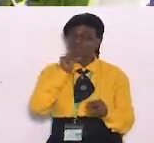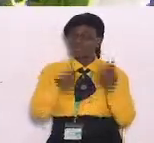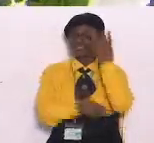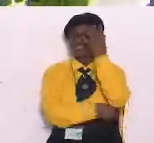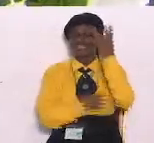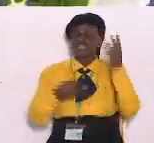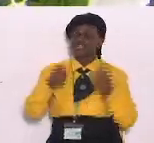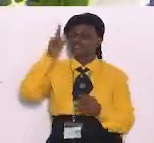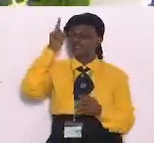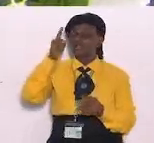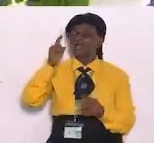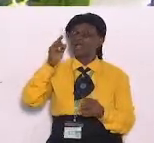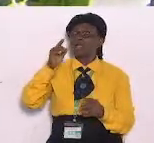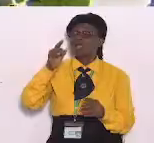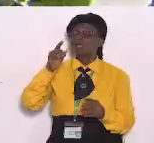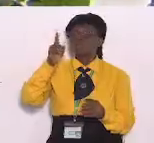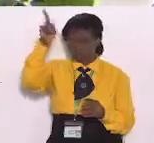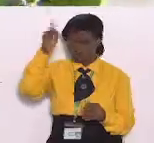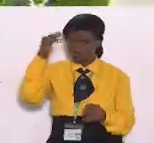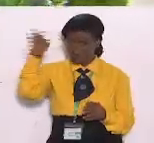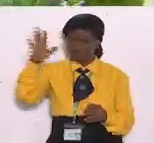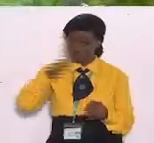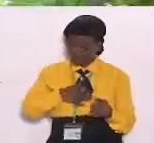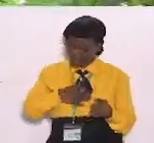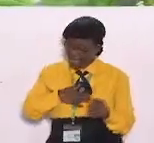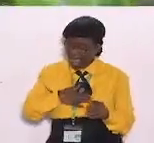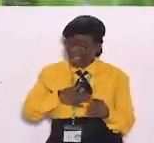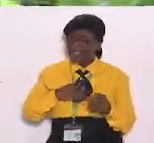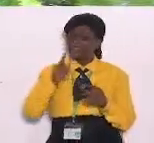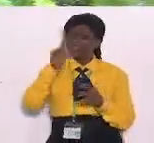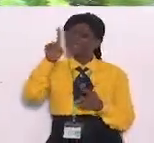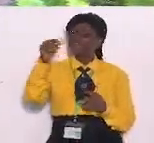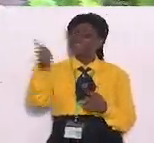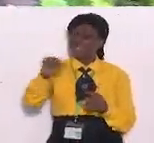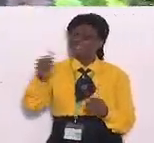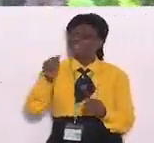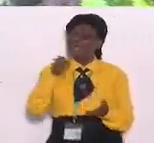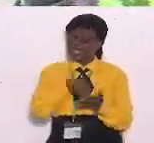je ne te volerai plus de ta dîme